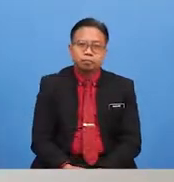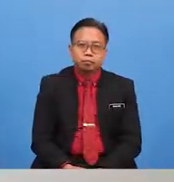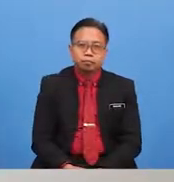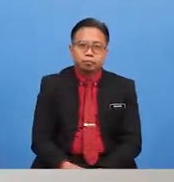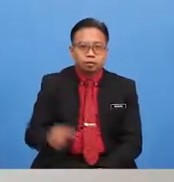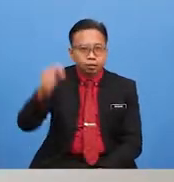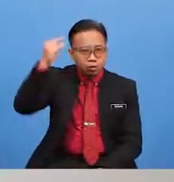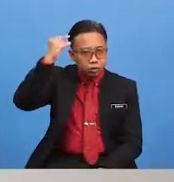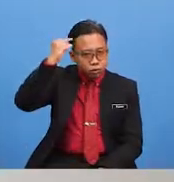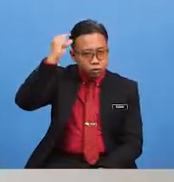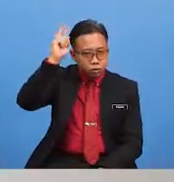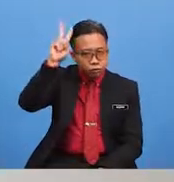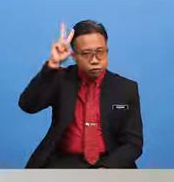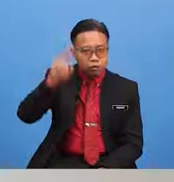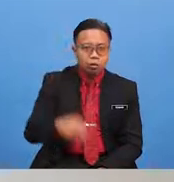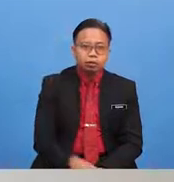Giorgio Vasari,